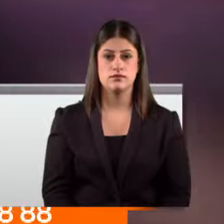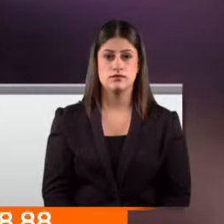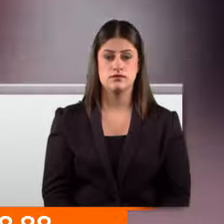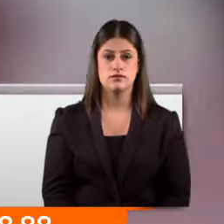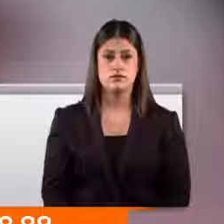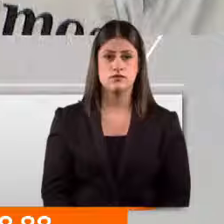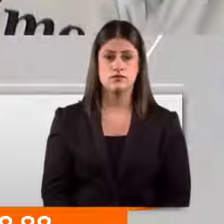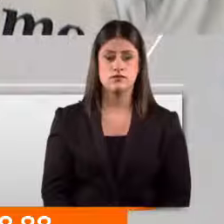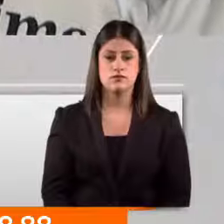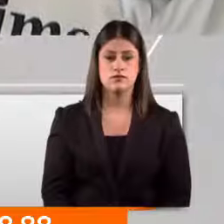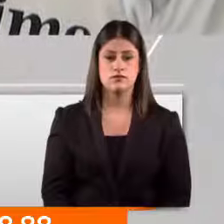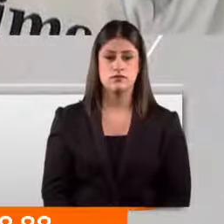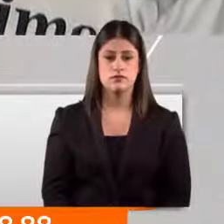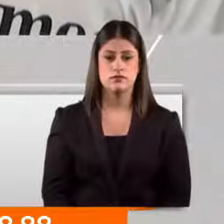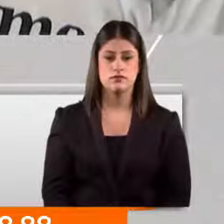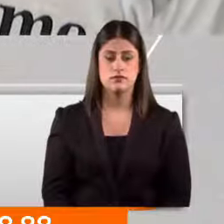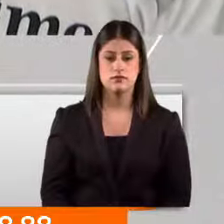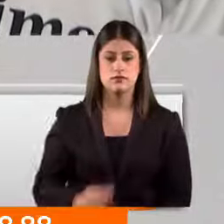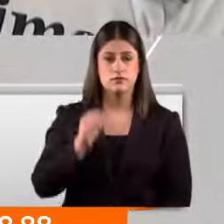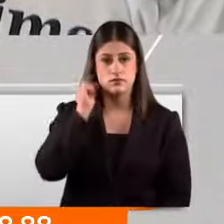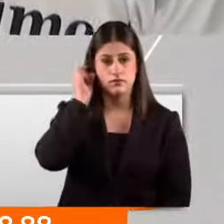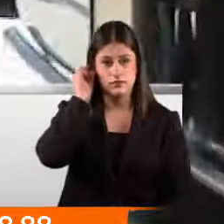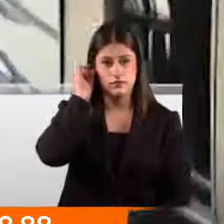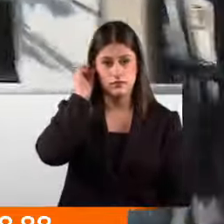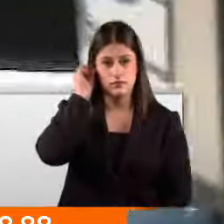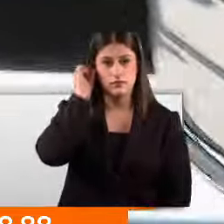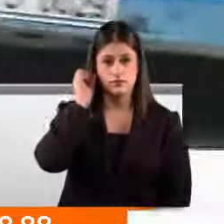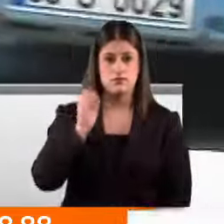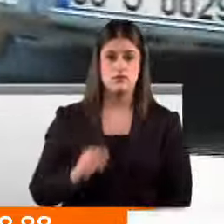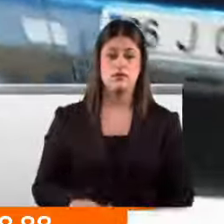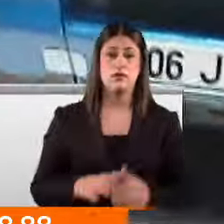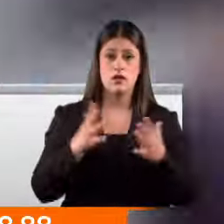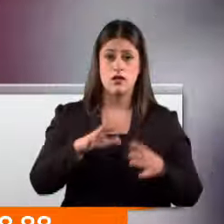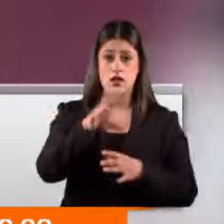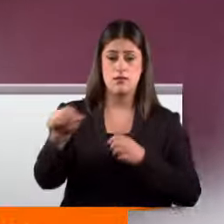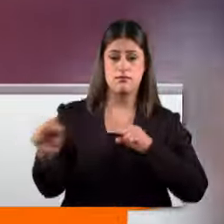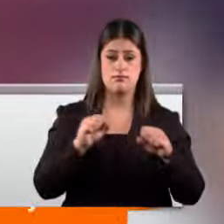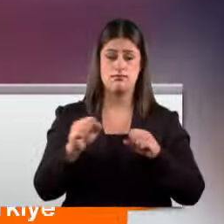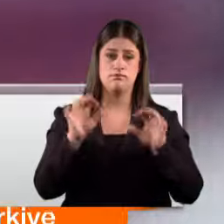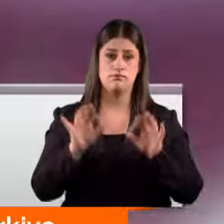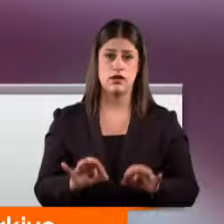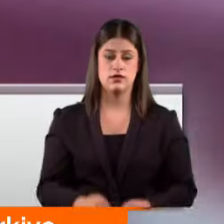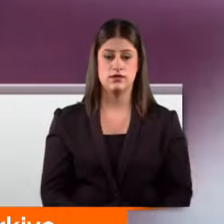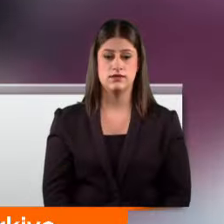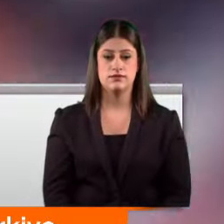yolculuğumuzu almamız gerekiyor. Başka bir yere gideceğiz diyerek bu araçtan diğerine binin diyorlar. Haliyle isyan dorukta.